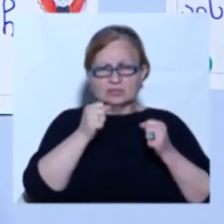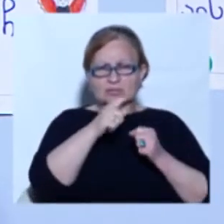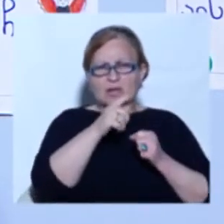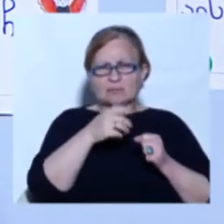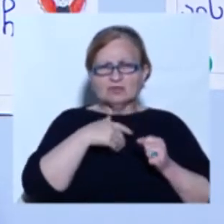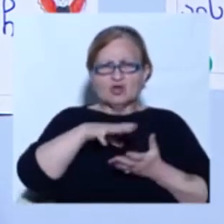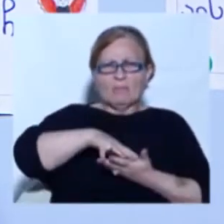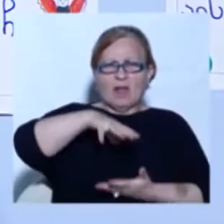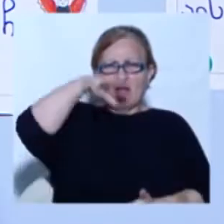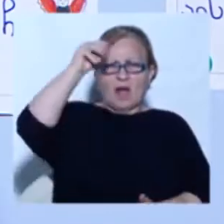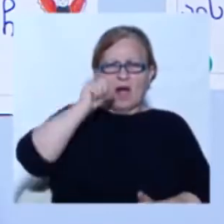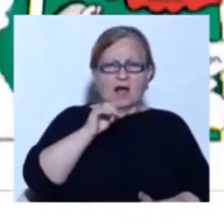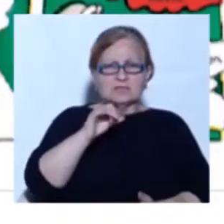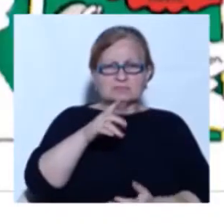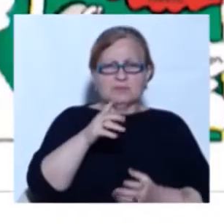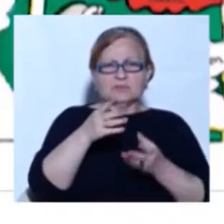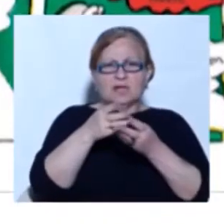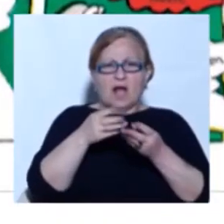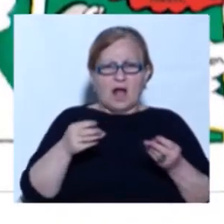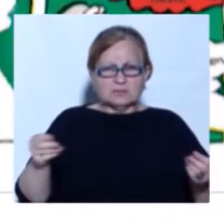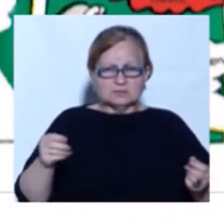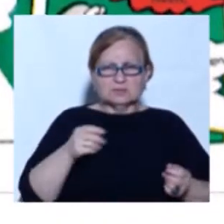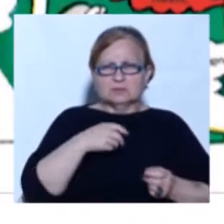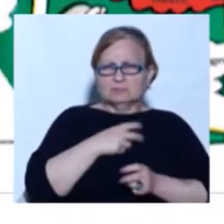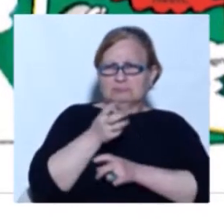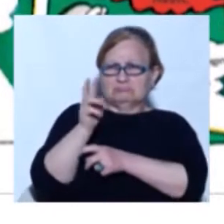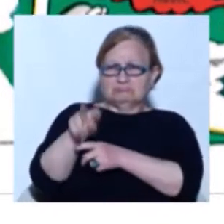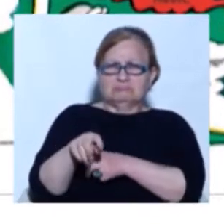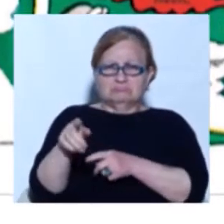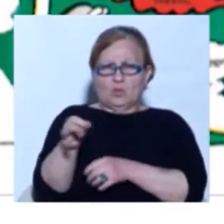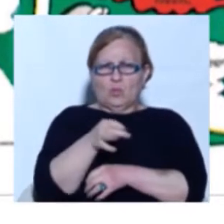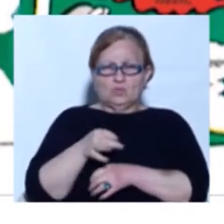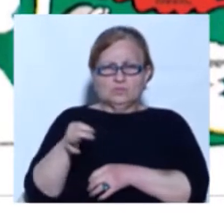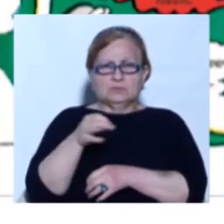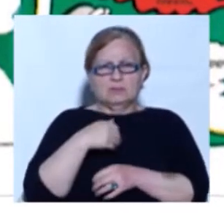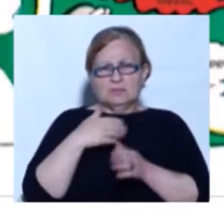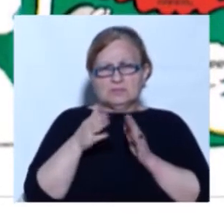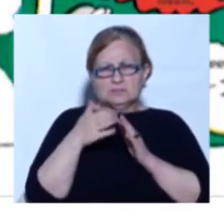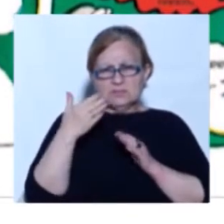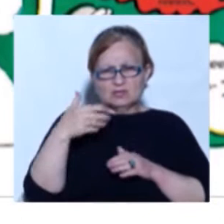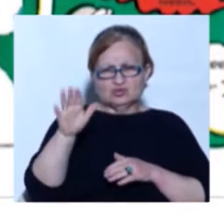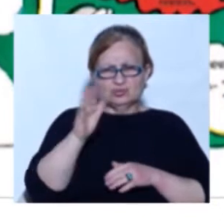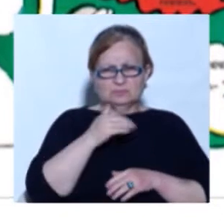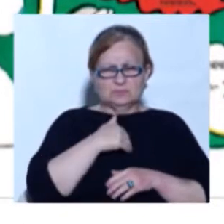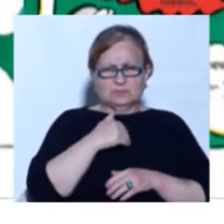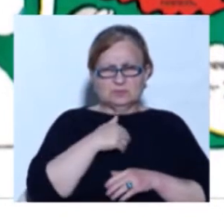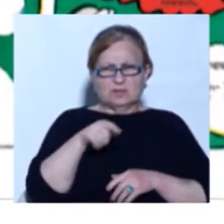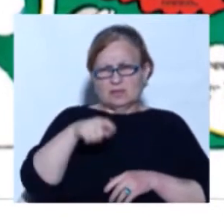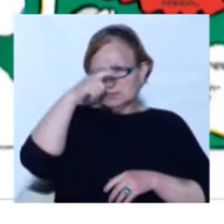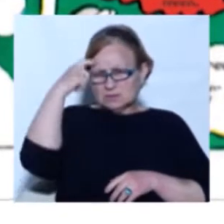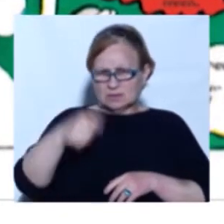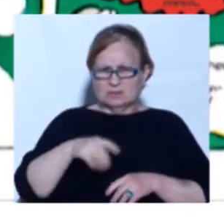გადმოისროლა. ყინული გადნა და მე ამ კუნძულს შემოვაფარე თავი. სახლში მინდა დედიკოსთან აქ